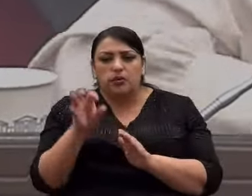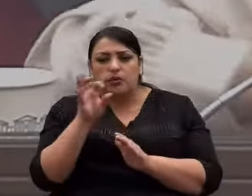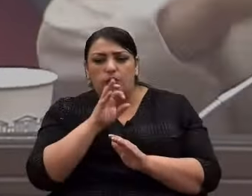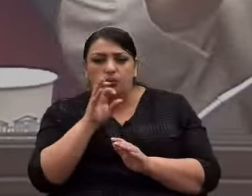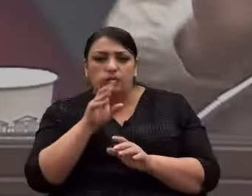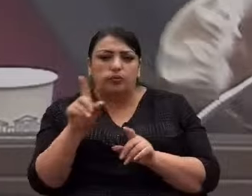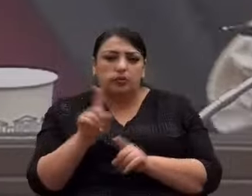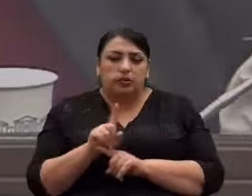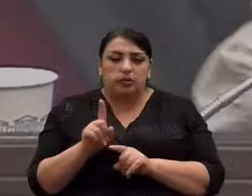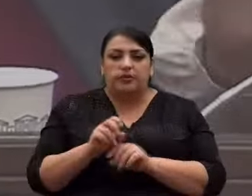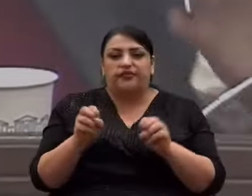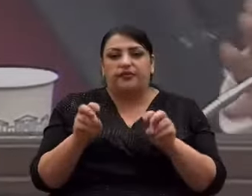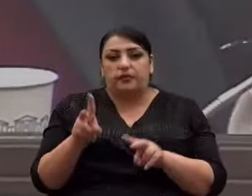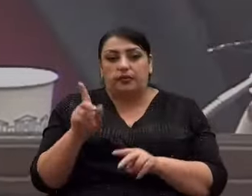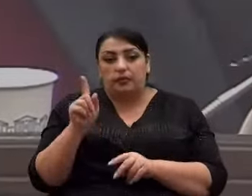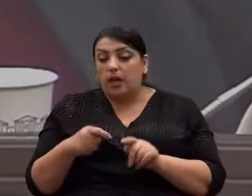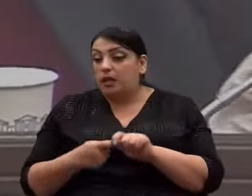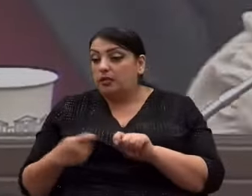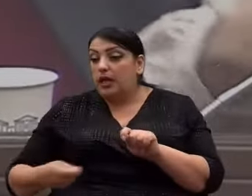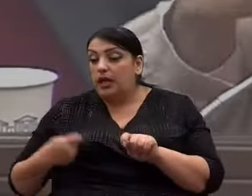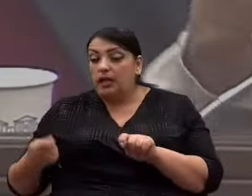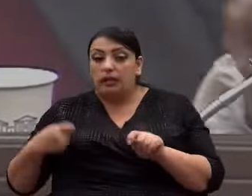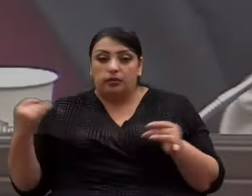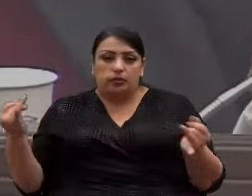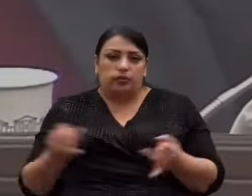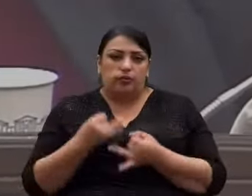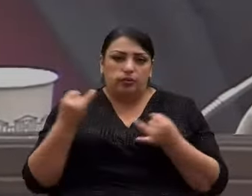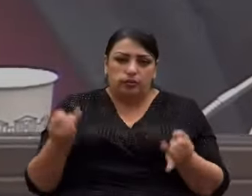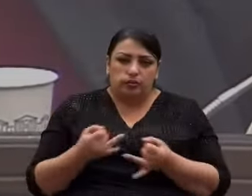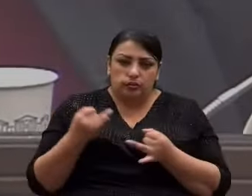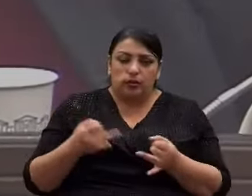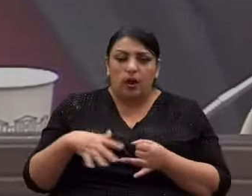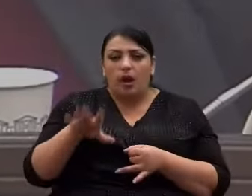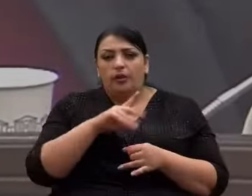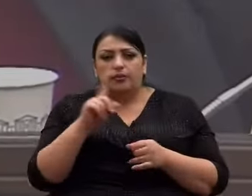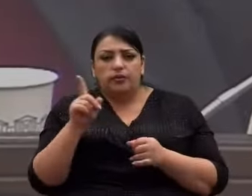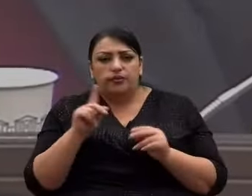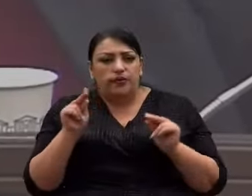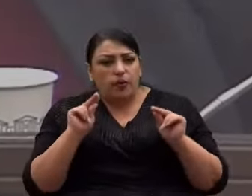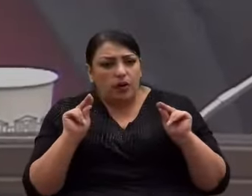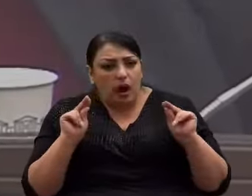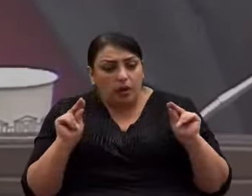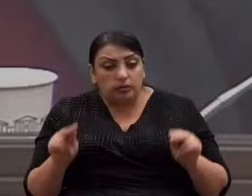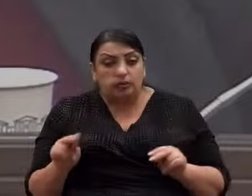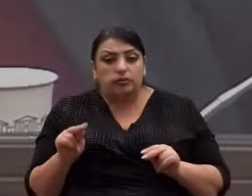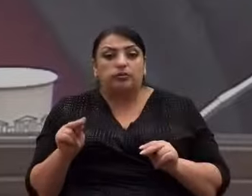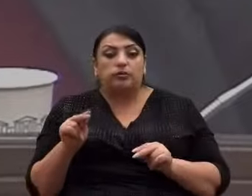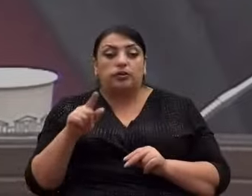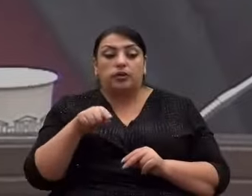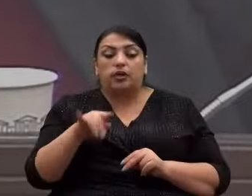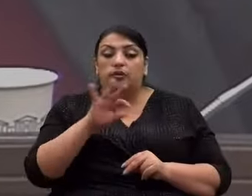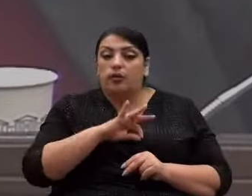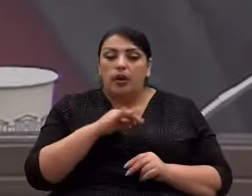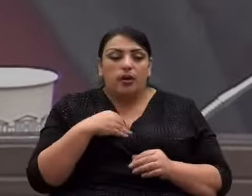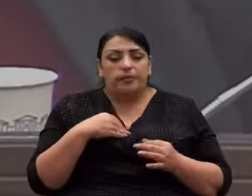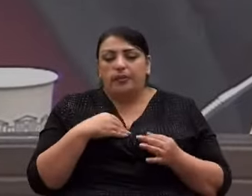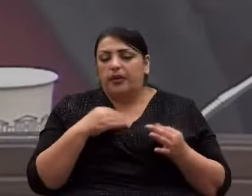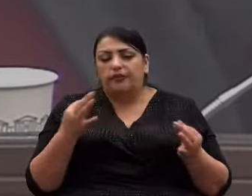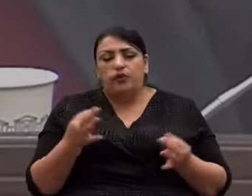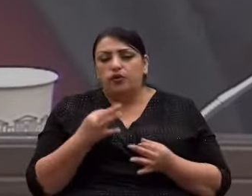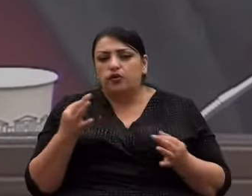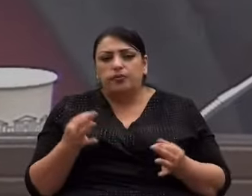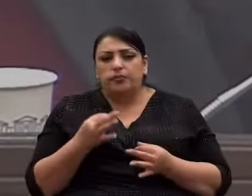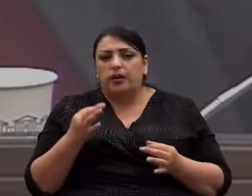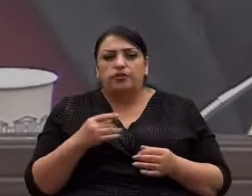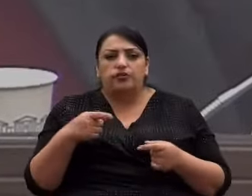ասածը դա է, ամբողջ երկարատև զրույցների, ամբողջ ինչ-որ արդարացումների արդյունքում մենք ոչ մի բանի չենք հասնելու, իսկ